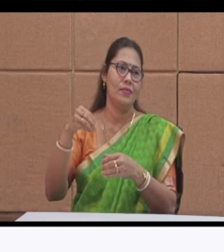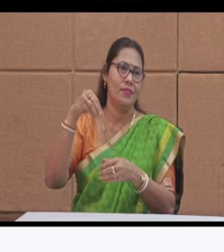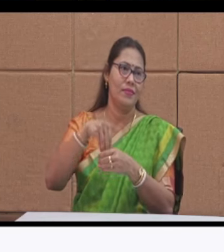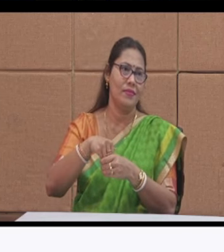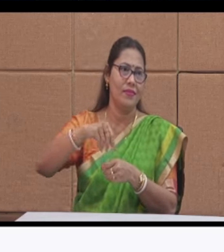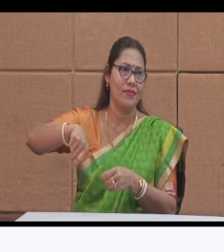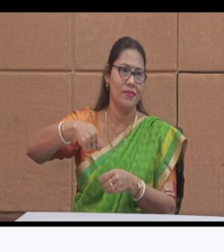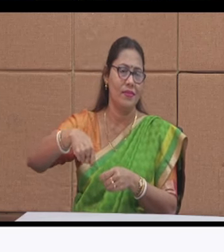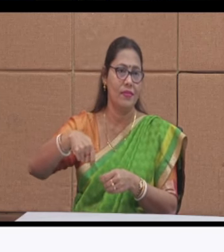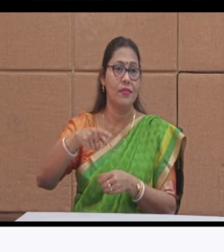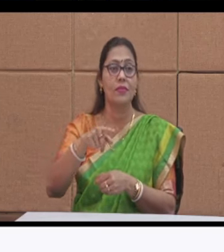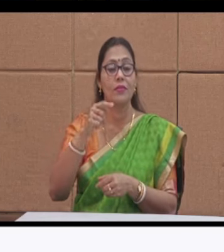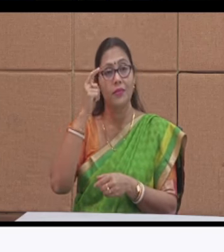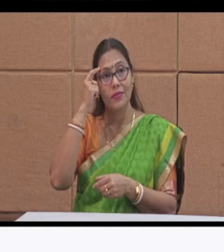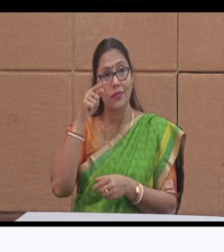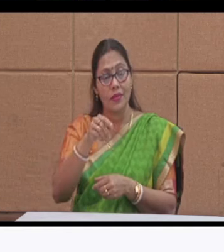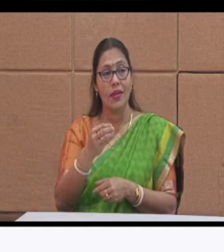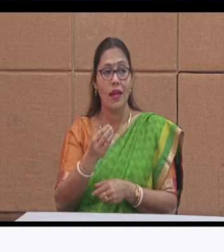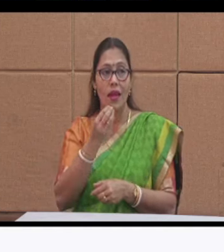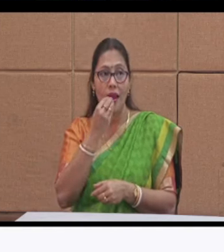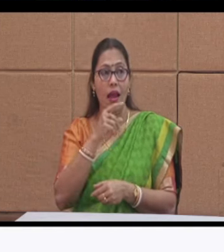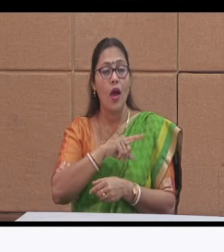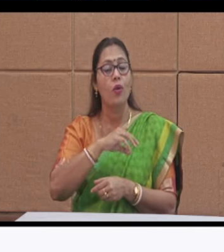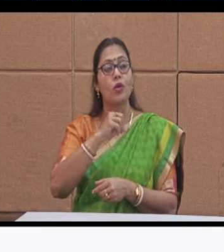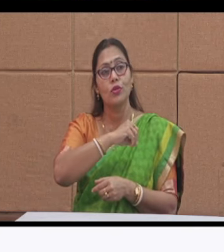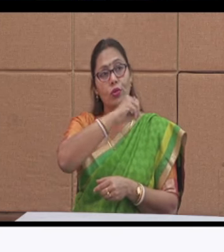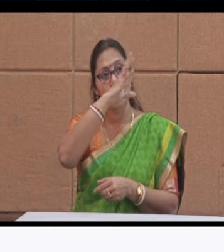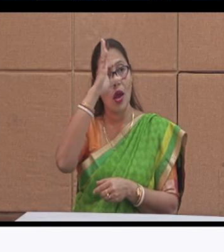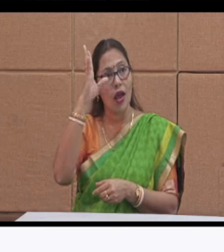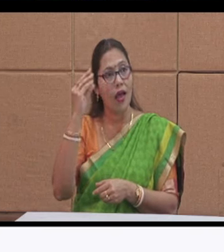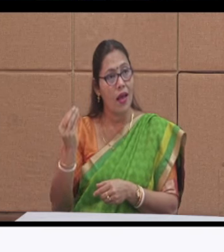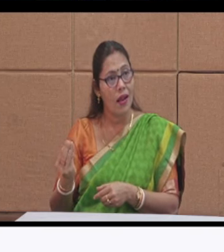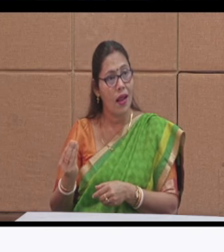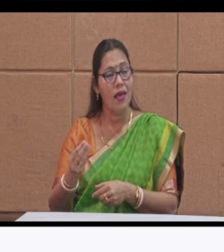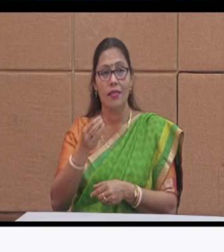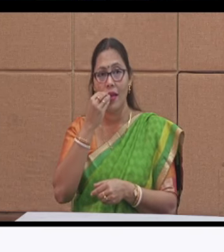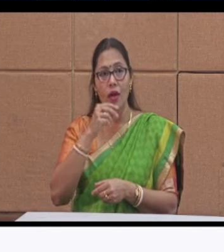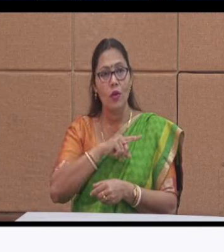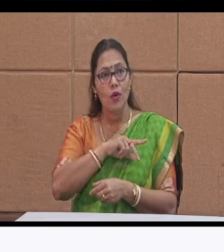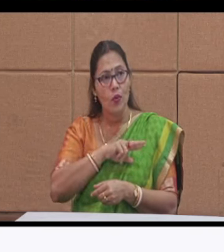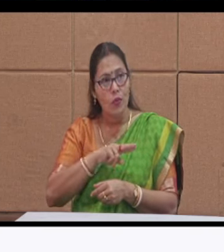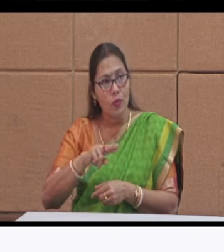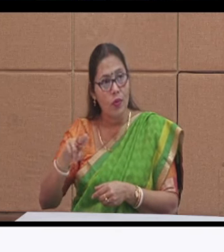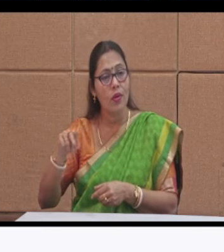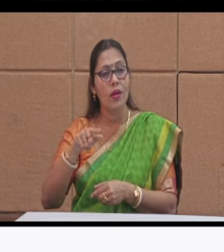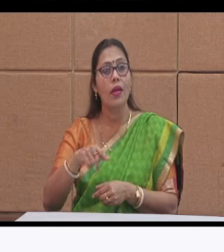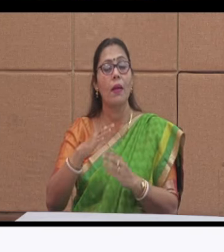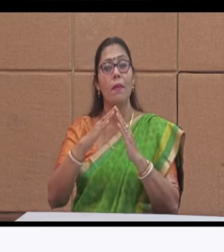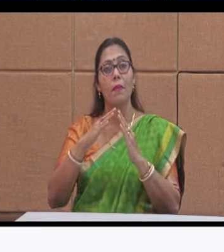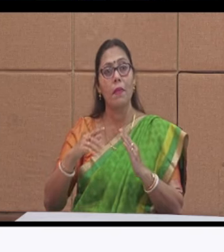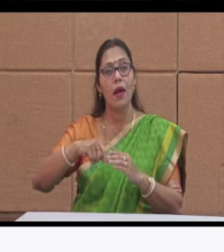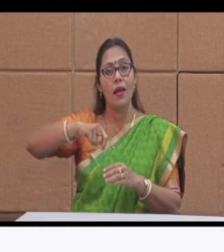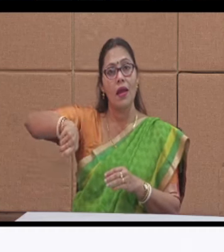সুতরাং তুমি যে খাদ্যগুলো সকাল থেকে রাত পর্যন্ত খাও তা তোমার